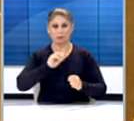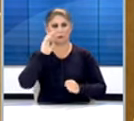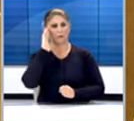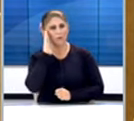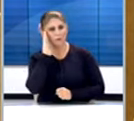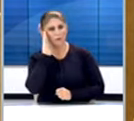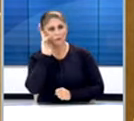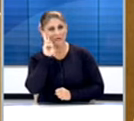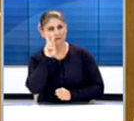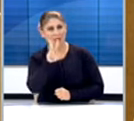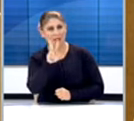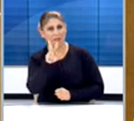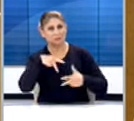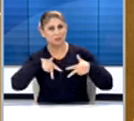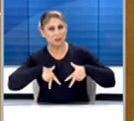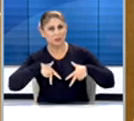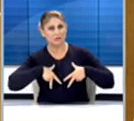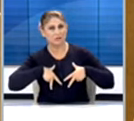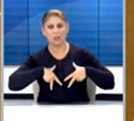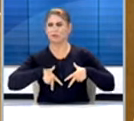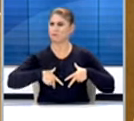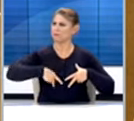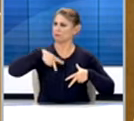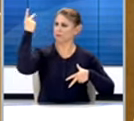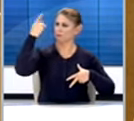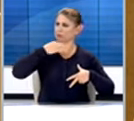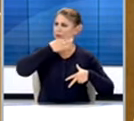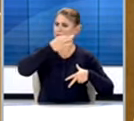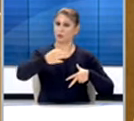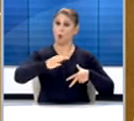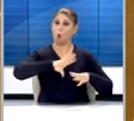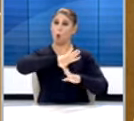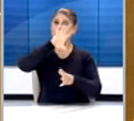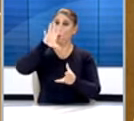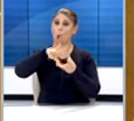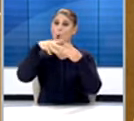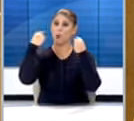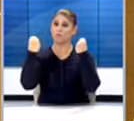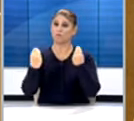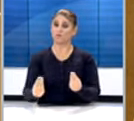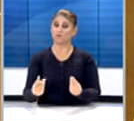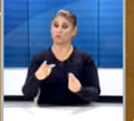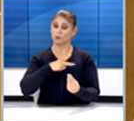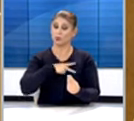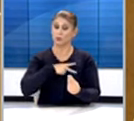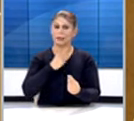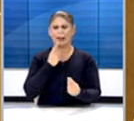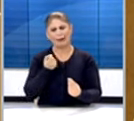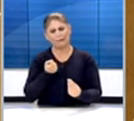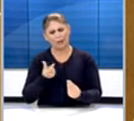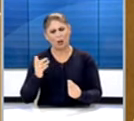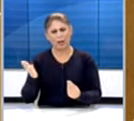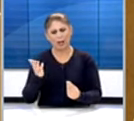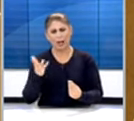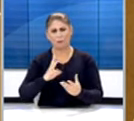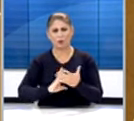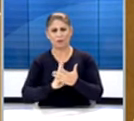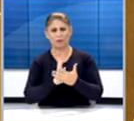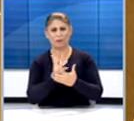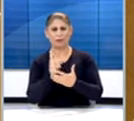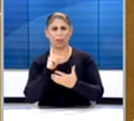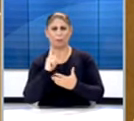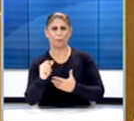κοιτάει μια κυβέρνηση να επέρεται ότι τα κάνει όλα σωστά, αλλά πρέπει λίγο και κάπου να βελτιώσει